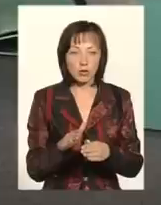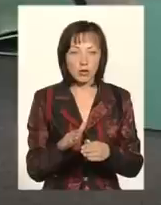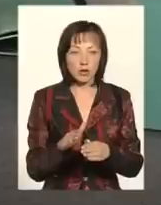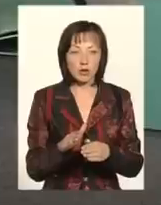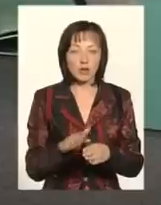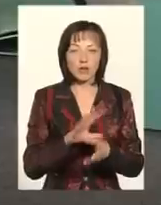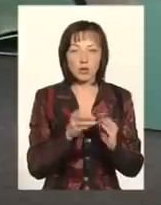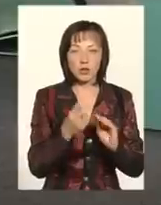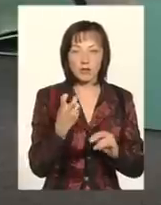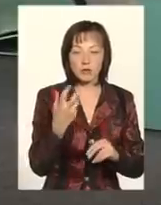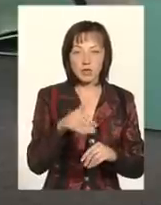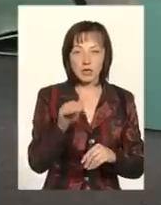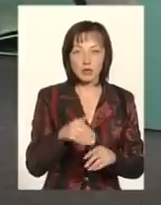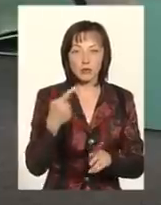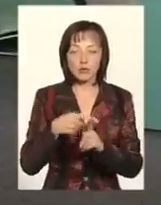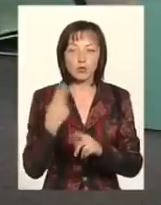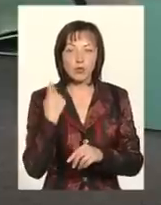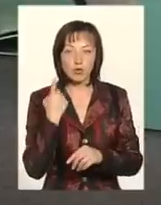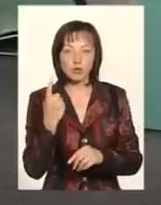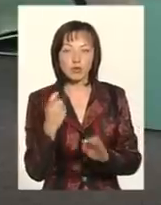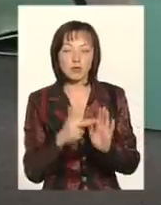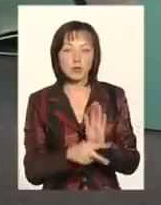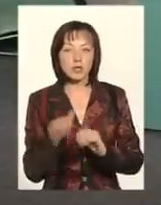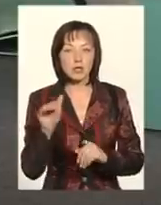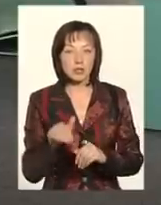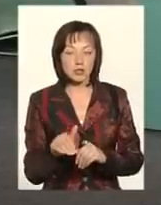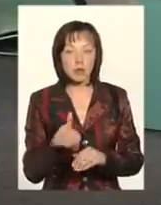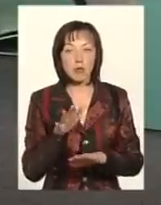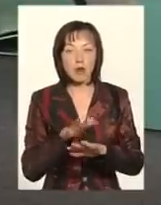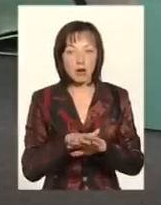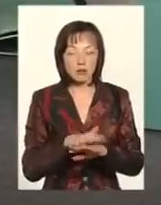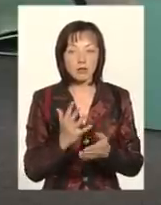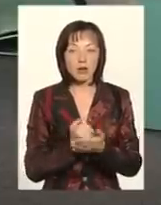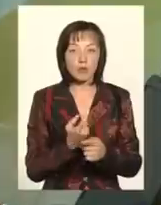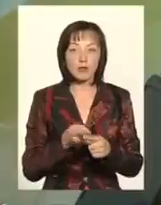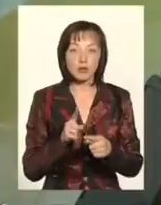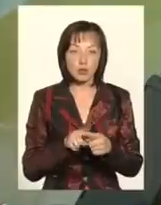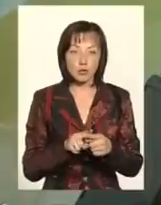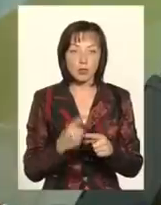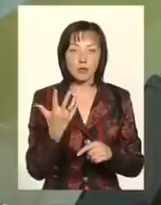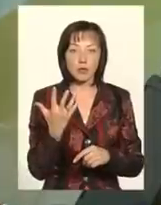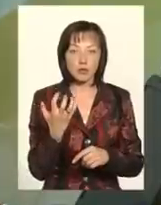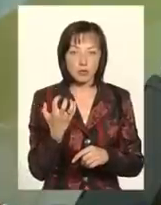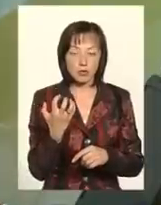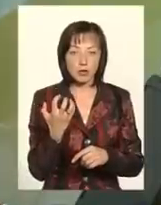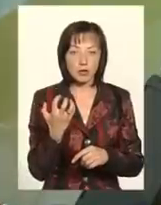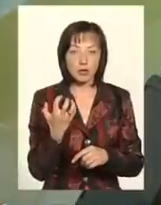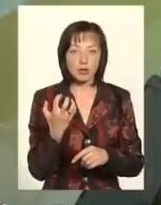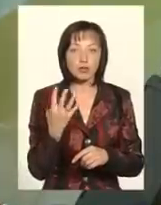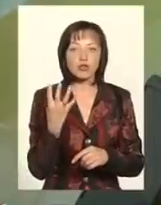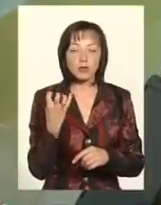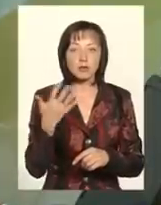кредита 250 000 грн і плюс ще бор складає 180 000 грн банк заробив на цьому 500